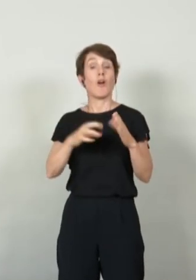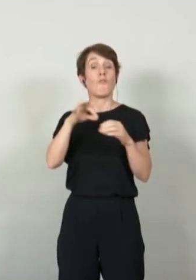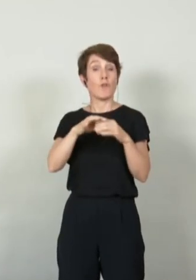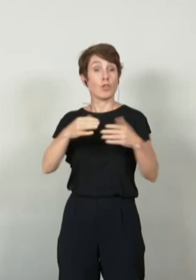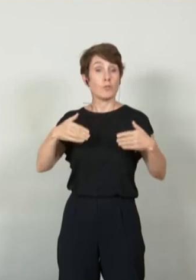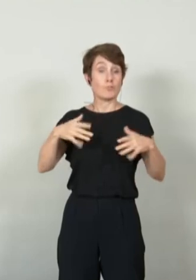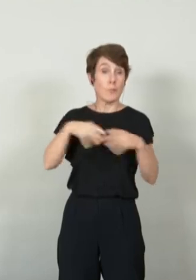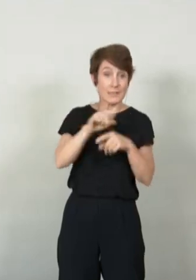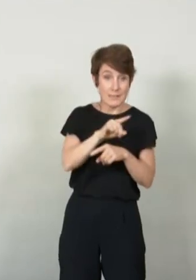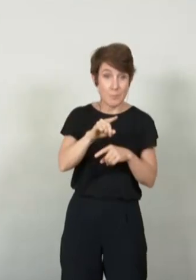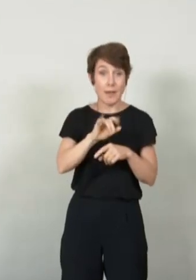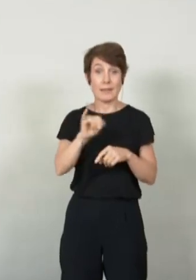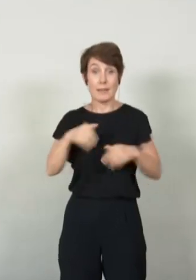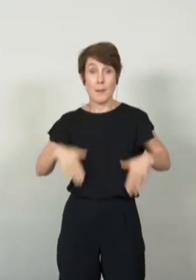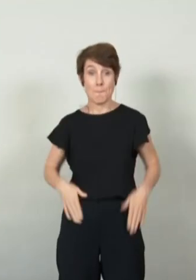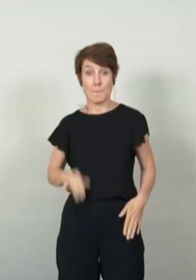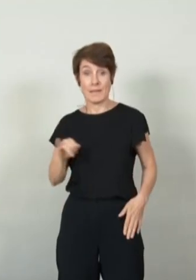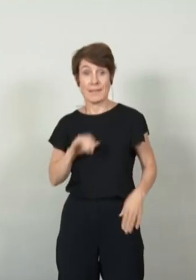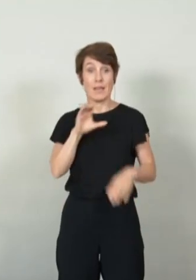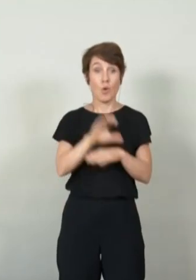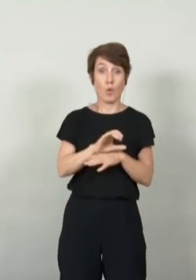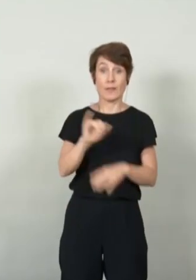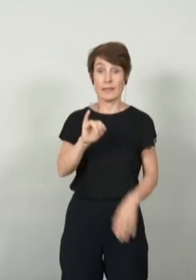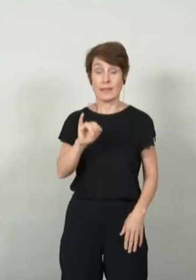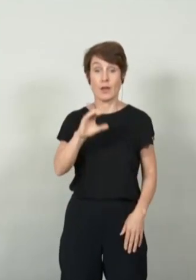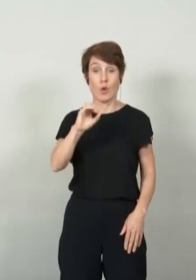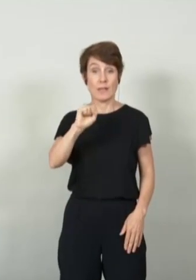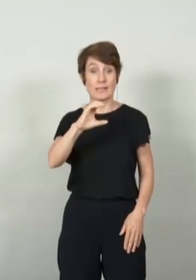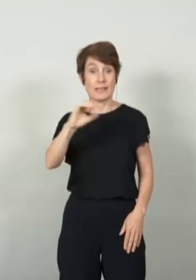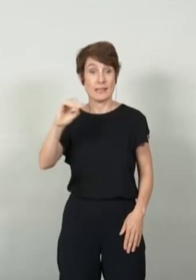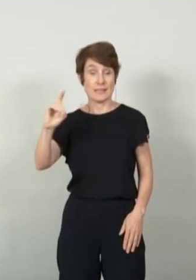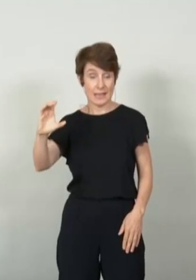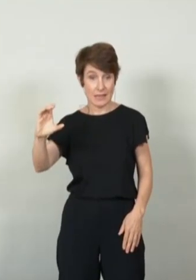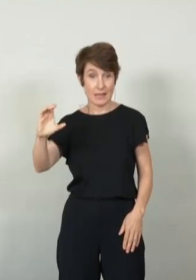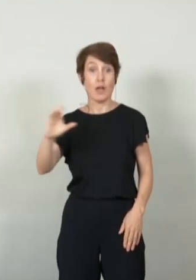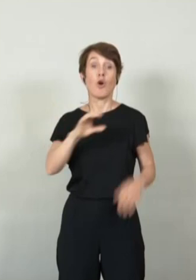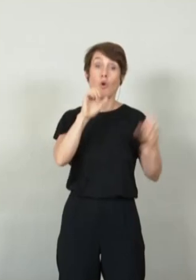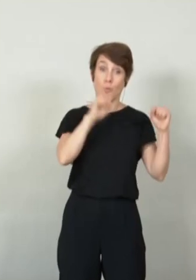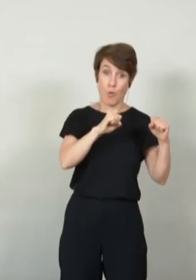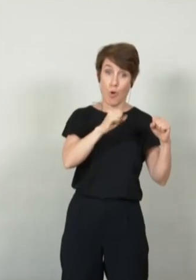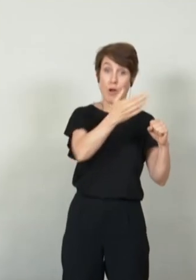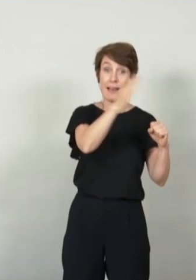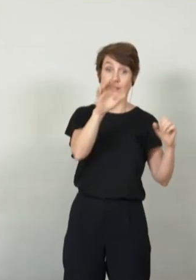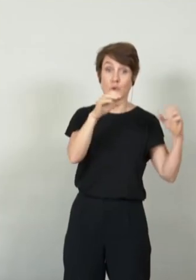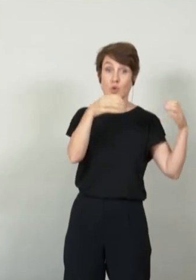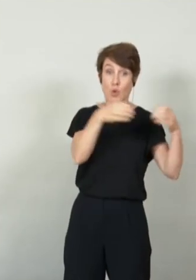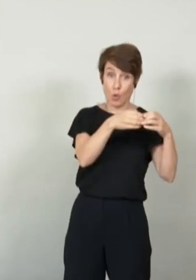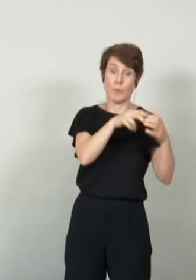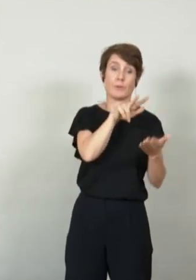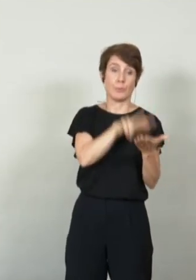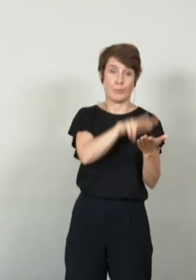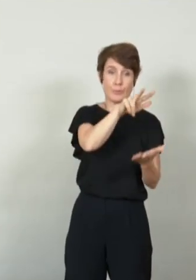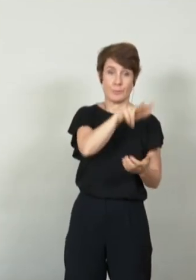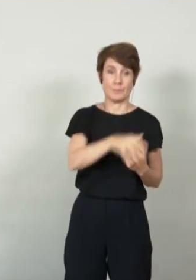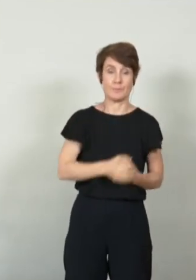qui s'abstient qui vote contre oscdc qui vote pour les autres groupes des libérations adoptés